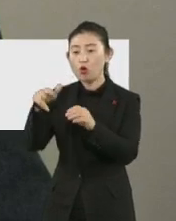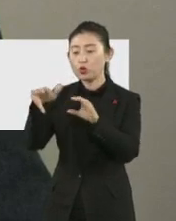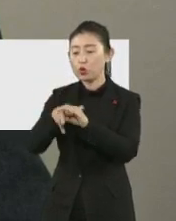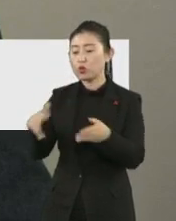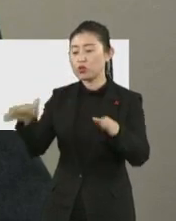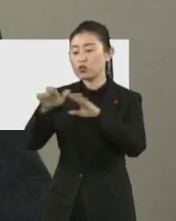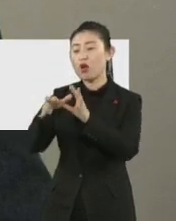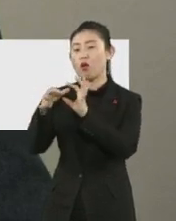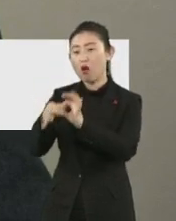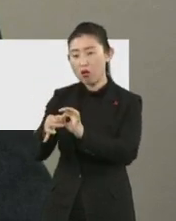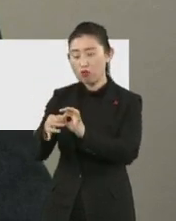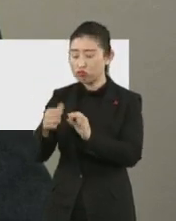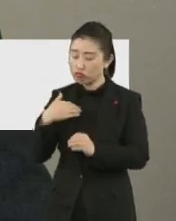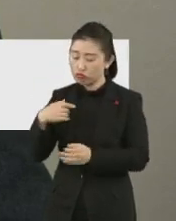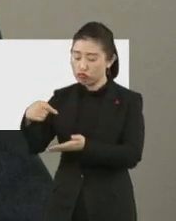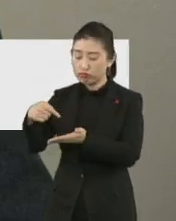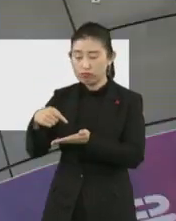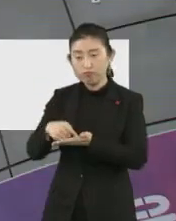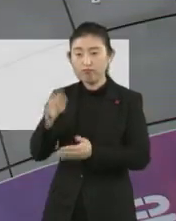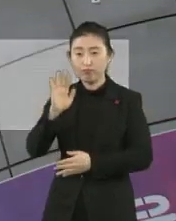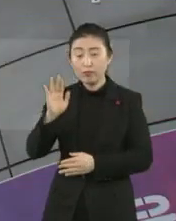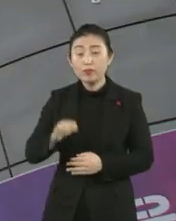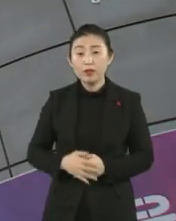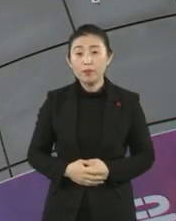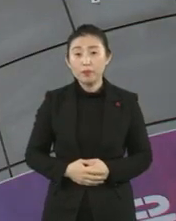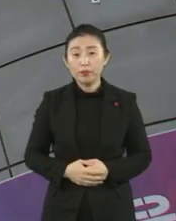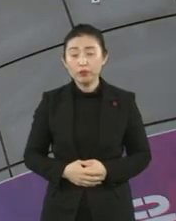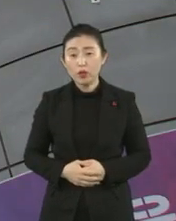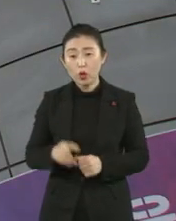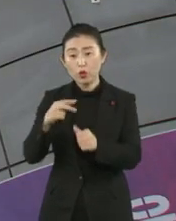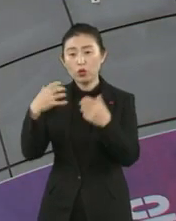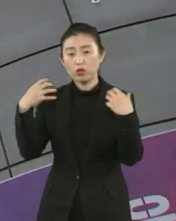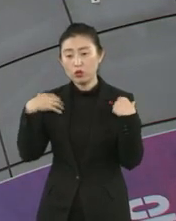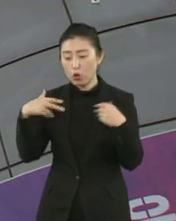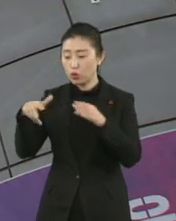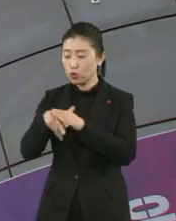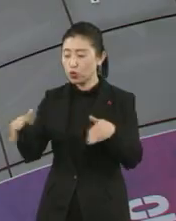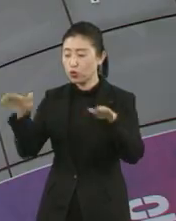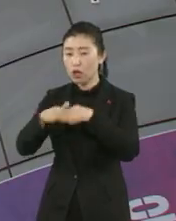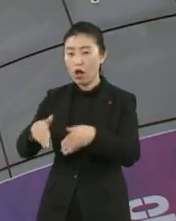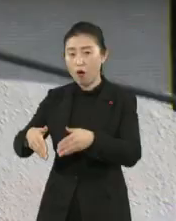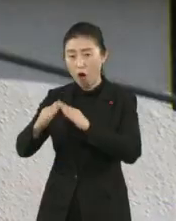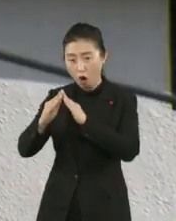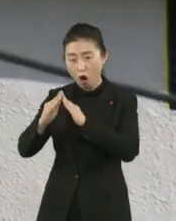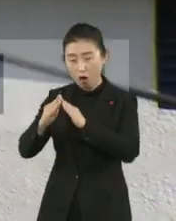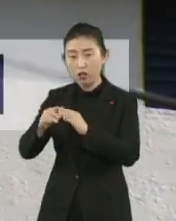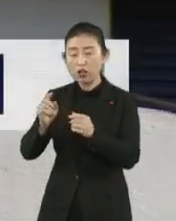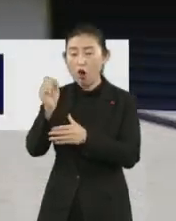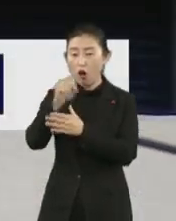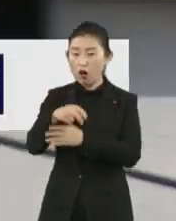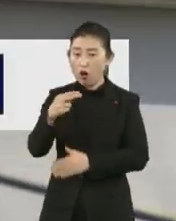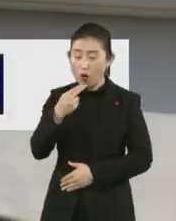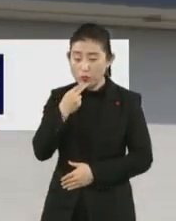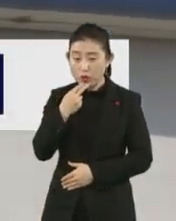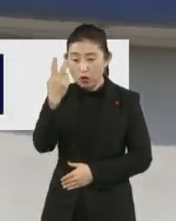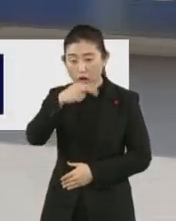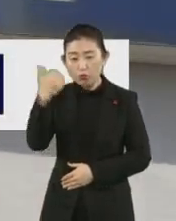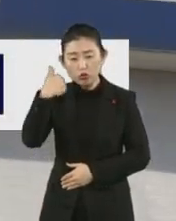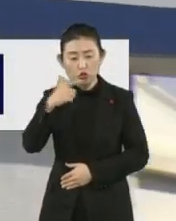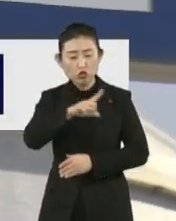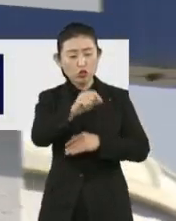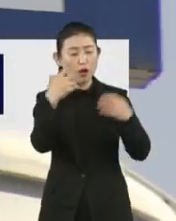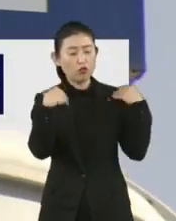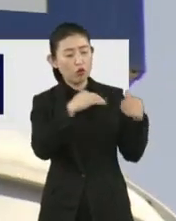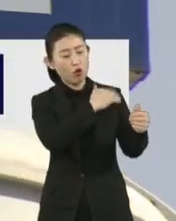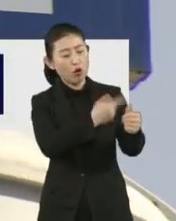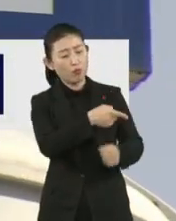시설에 해당되어 접수 하지 않았습니다 교육적 은 종교단체에 설립한 미인가 시설로 지도 감독은 지자체 소관 이라며